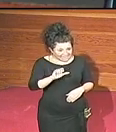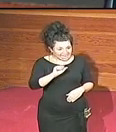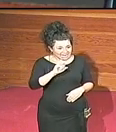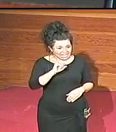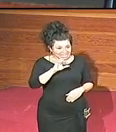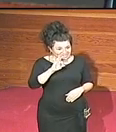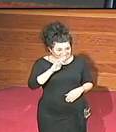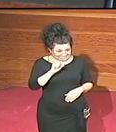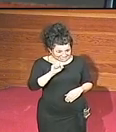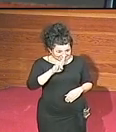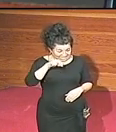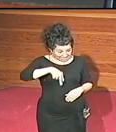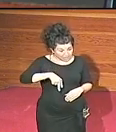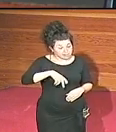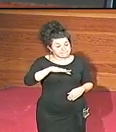egiten dutenak,